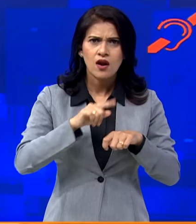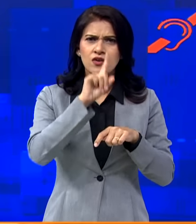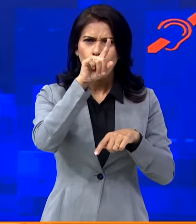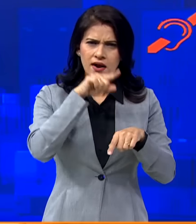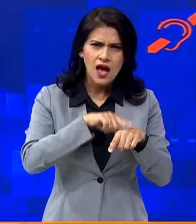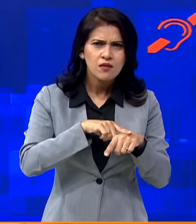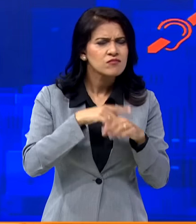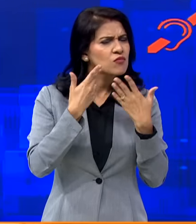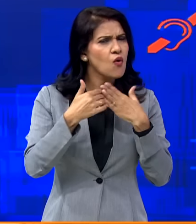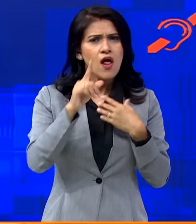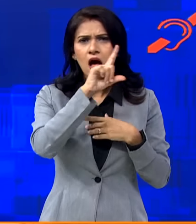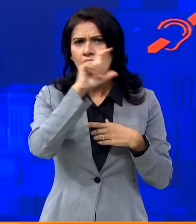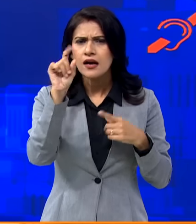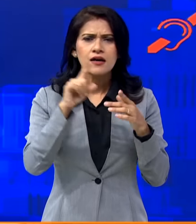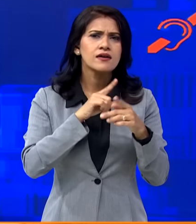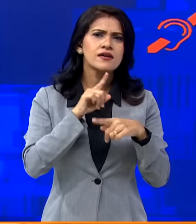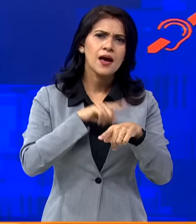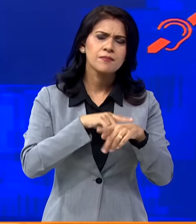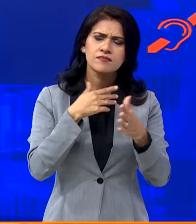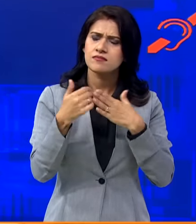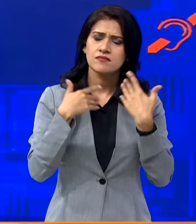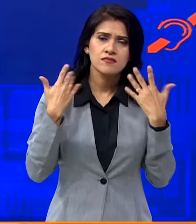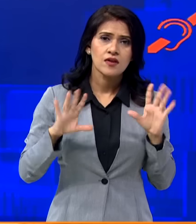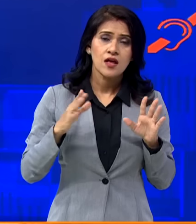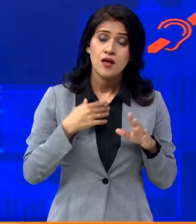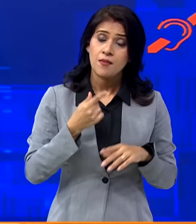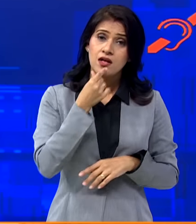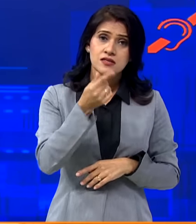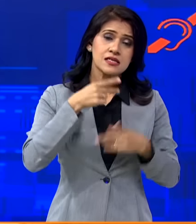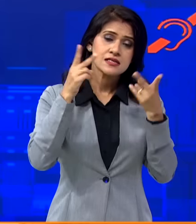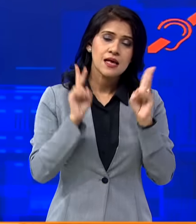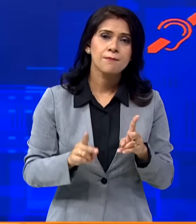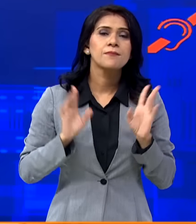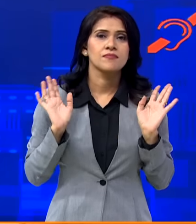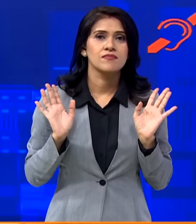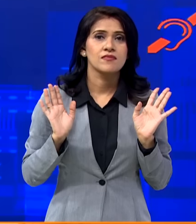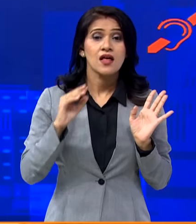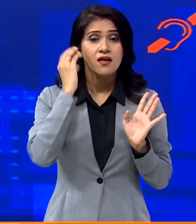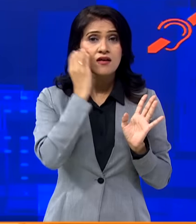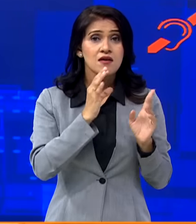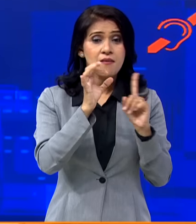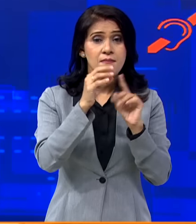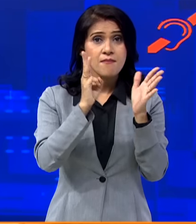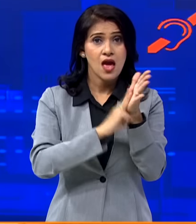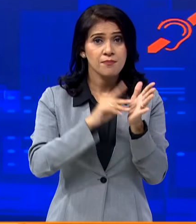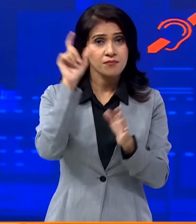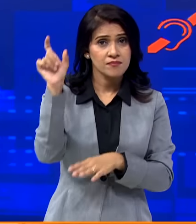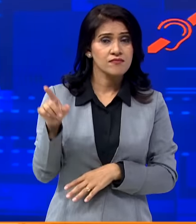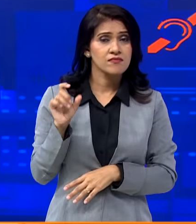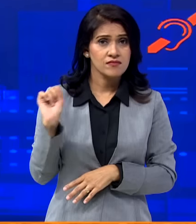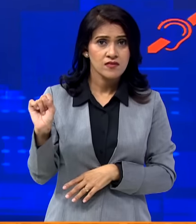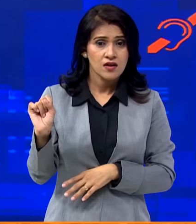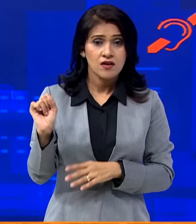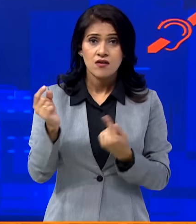सूली पर लटका दे लेकिन मैं यह बात आखिरी सांस तक कहता रहूंगा कि नरेंद्र मोदी एक ऐसे शख्स हैं इस देश की